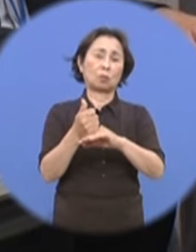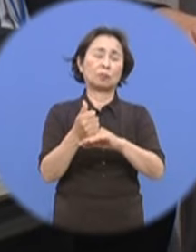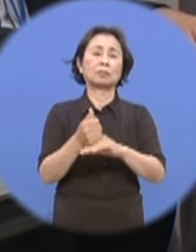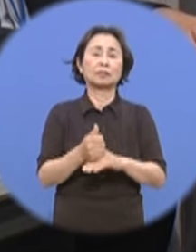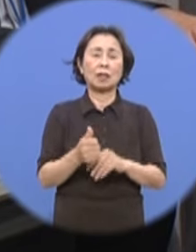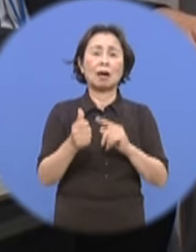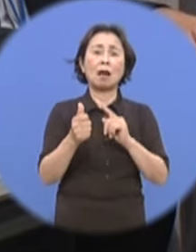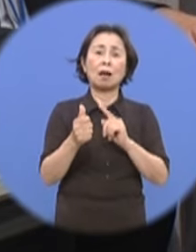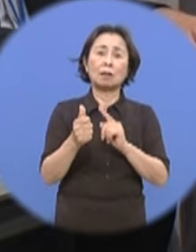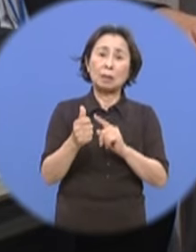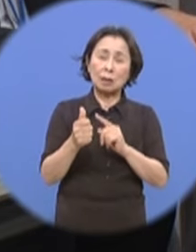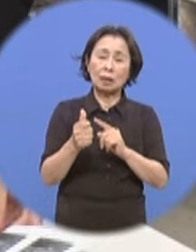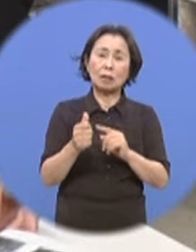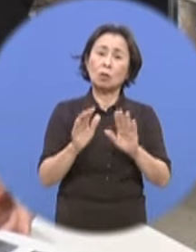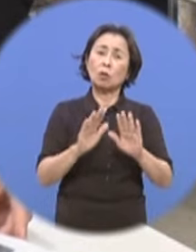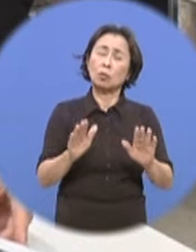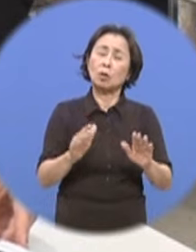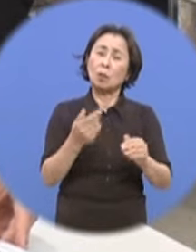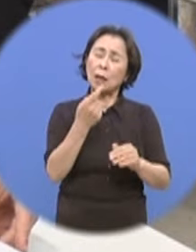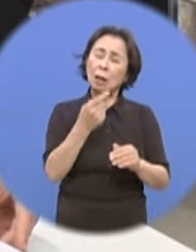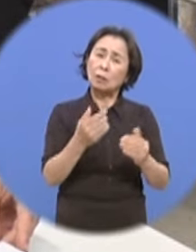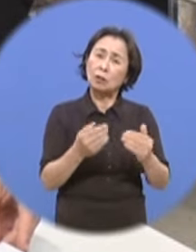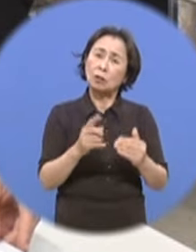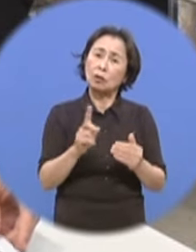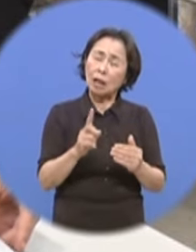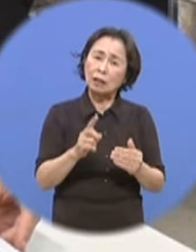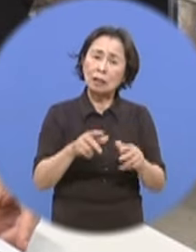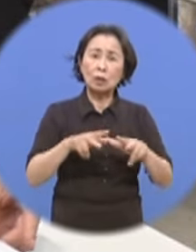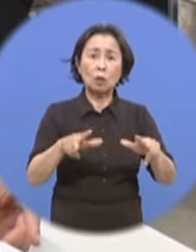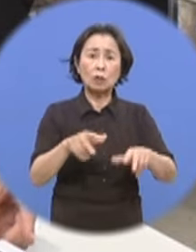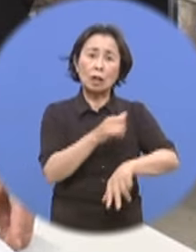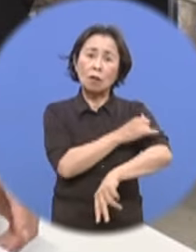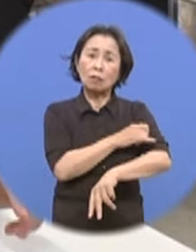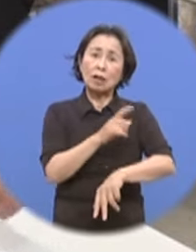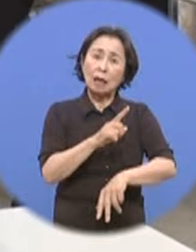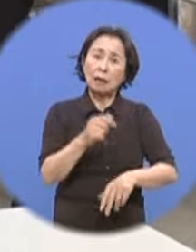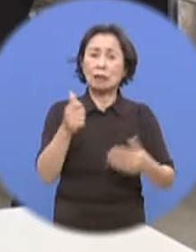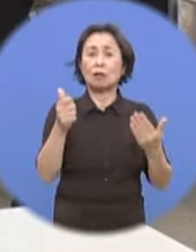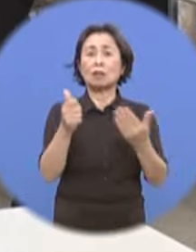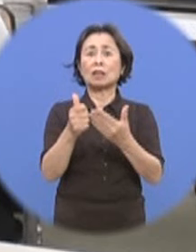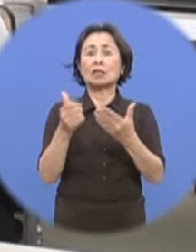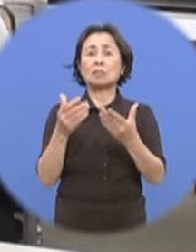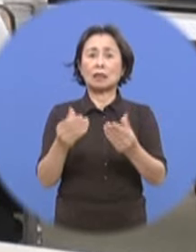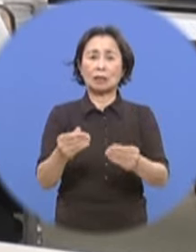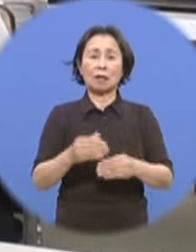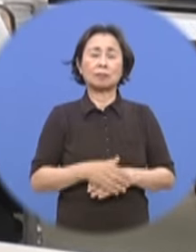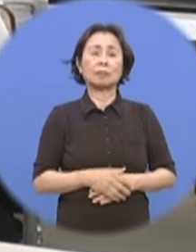学びに求められることや行政の役割について伺いまし